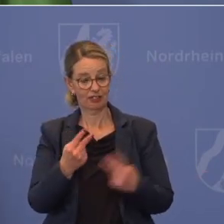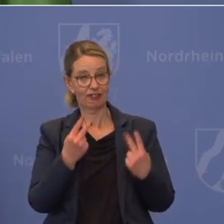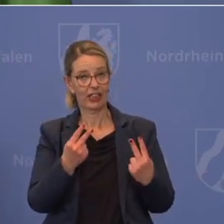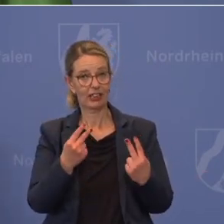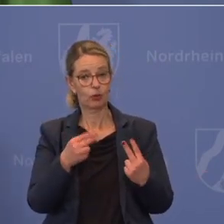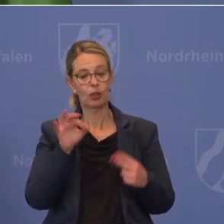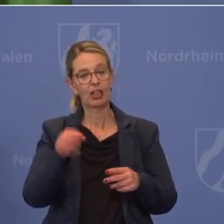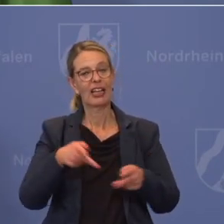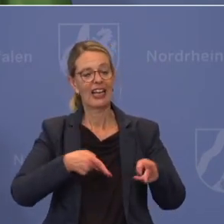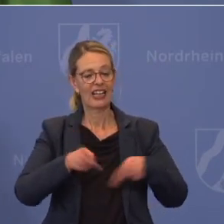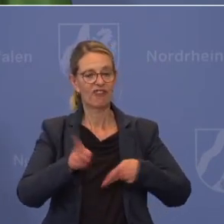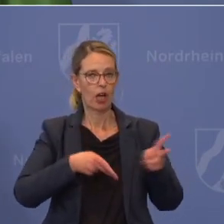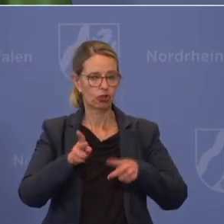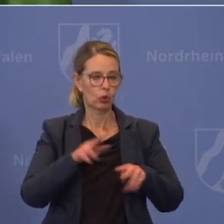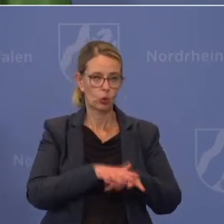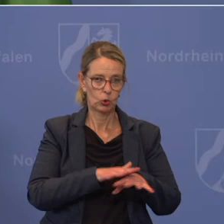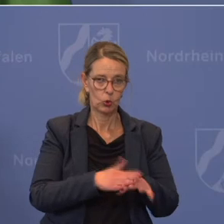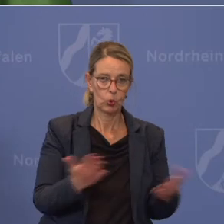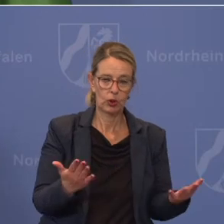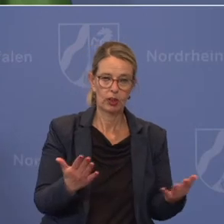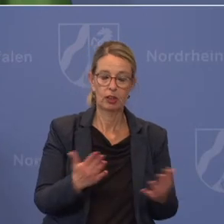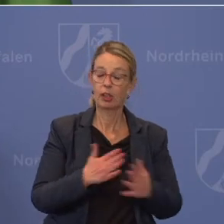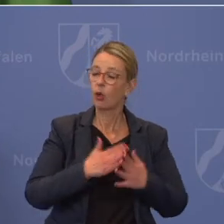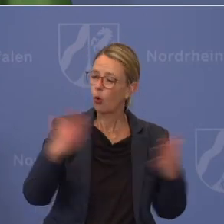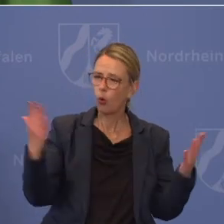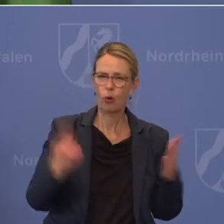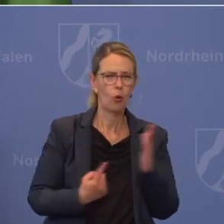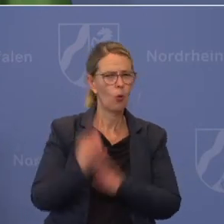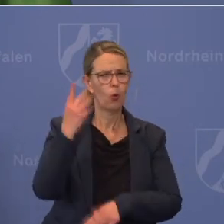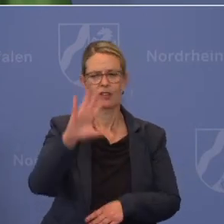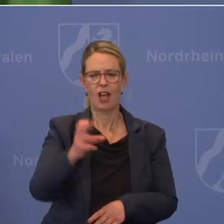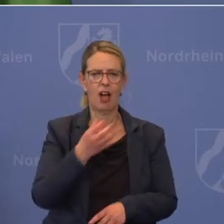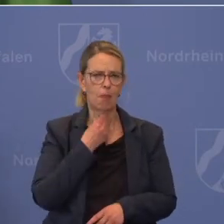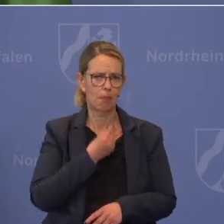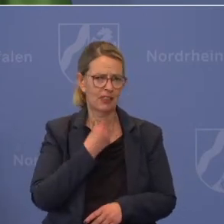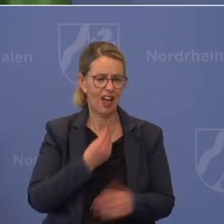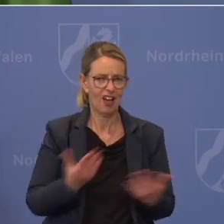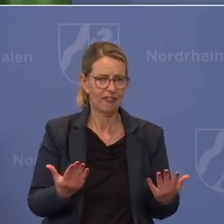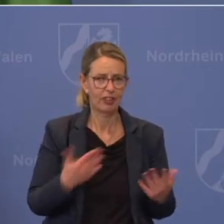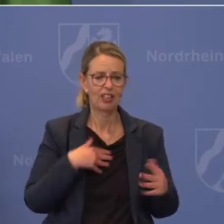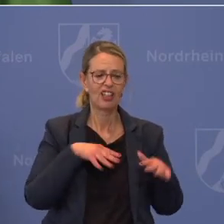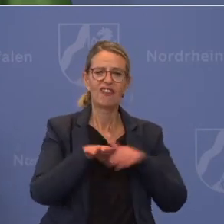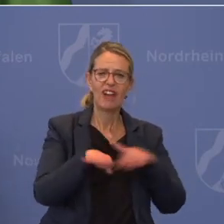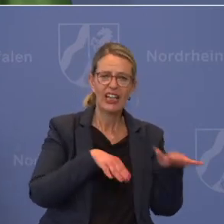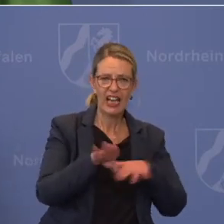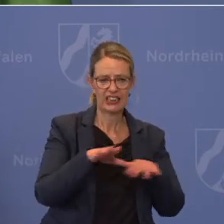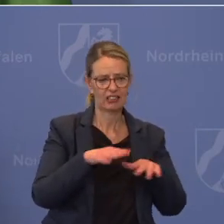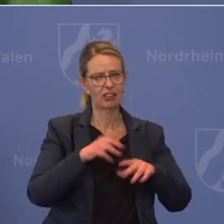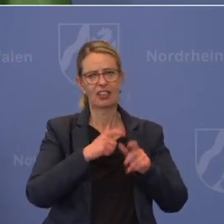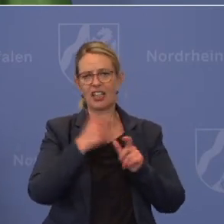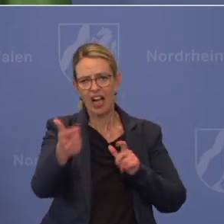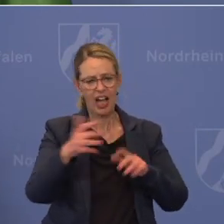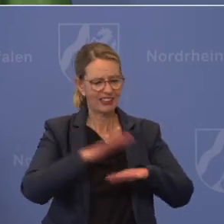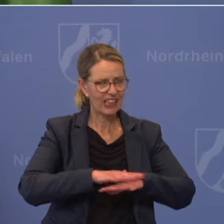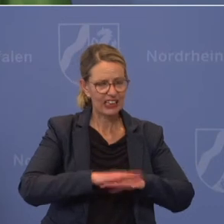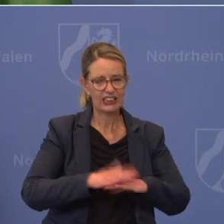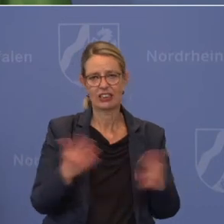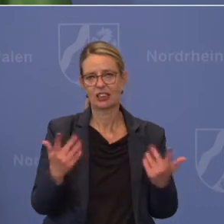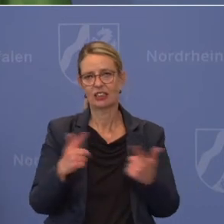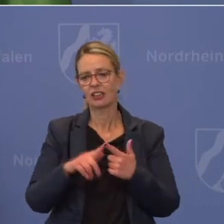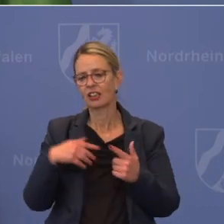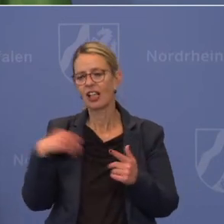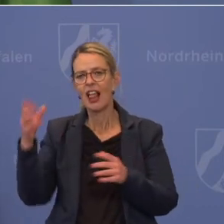für die Infrastruktur. Wir haben einen riesigen Nachholbedarf beim Ausbau und der Modernisierung der Verkehrs- und Digitalnetze,